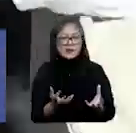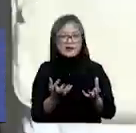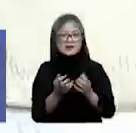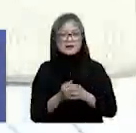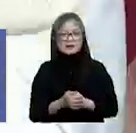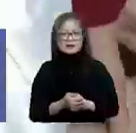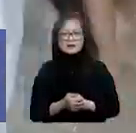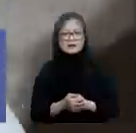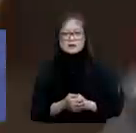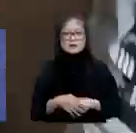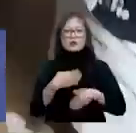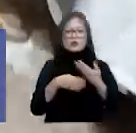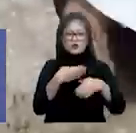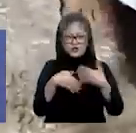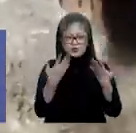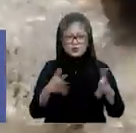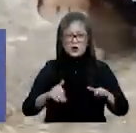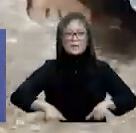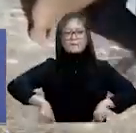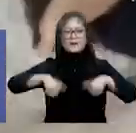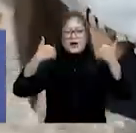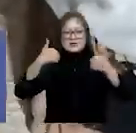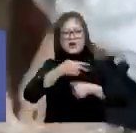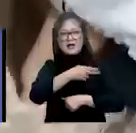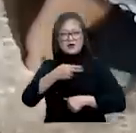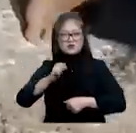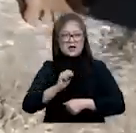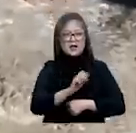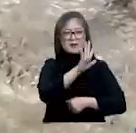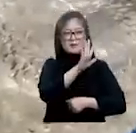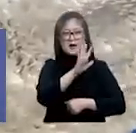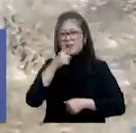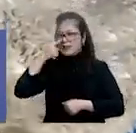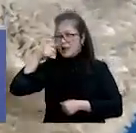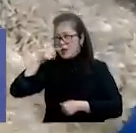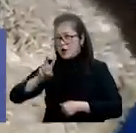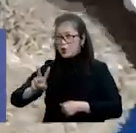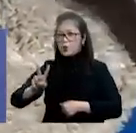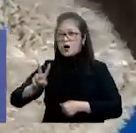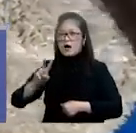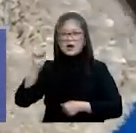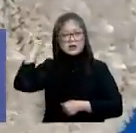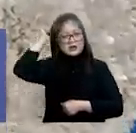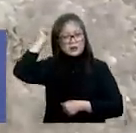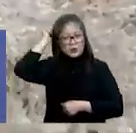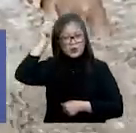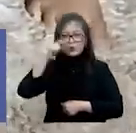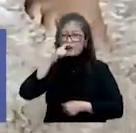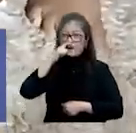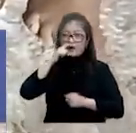kegembiraan atas kemenangan Timnas Indonesia 52 atas Thailand diluapkan orang tua taufany muslim dengan sujud